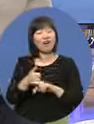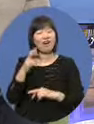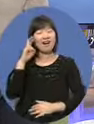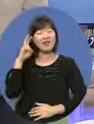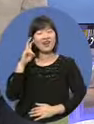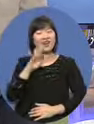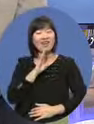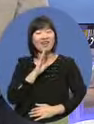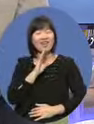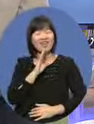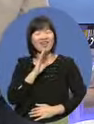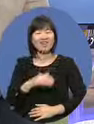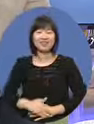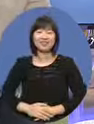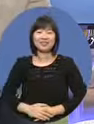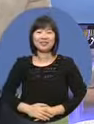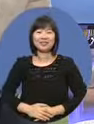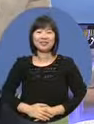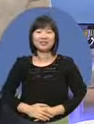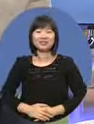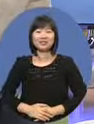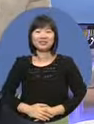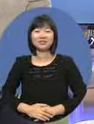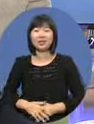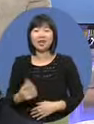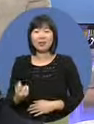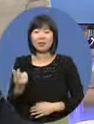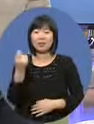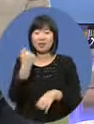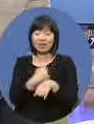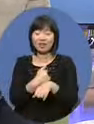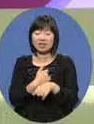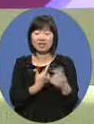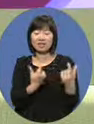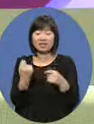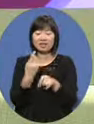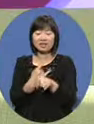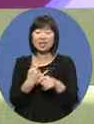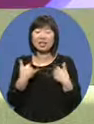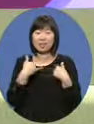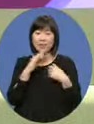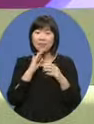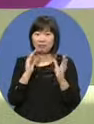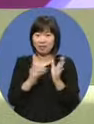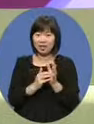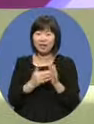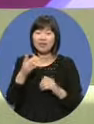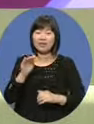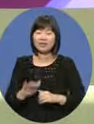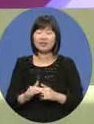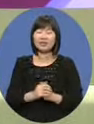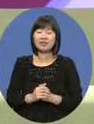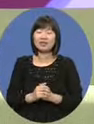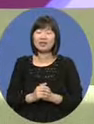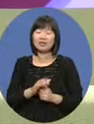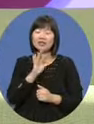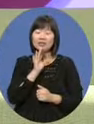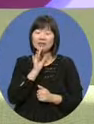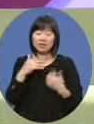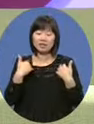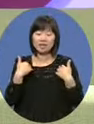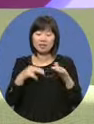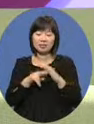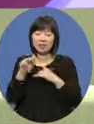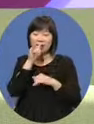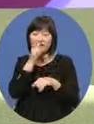어떻게 6개월 들어가면 다 알죠. 이제 바로 같이 게임 합시다 이럴 정도로 그랬었는데 이제 정작 이제 게임에서